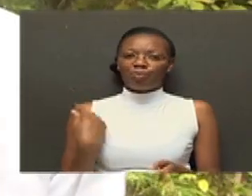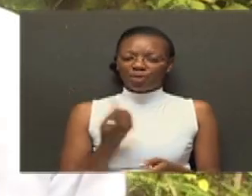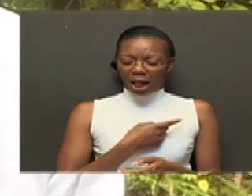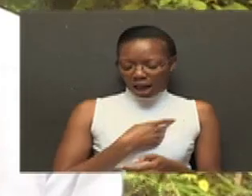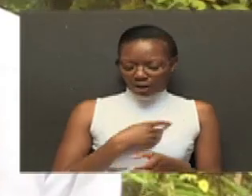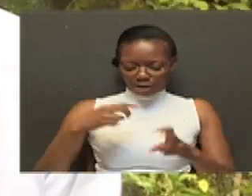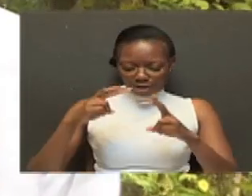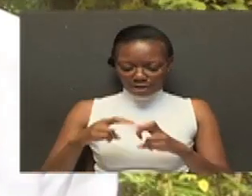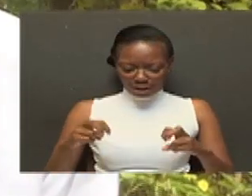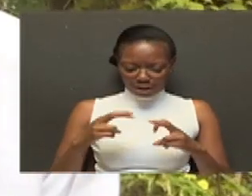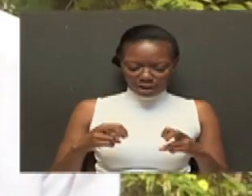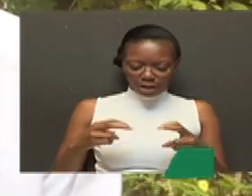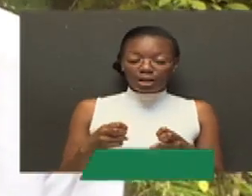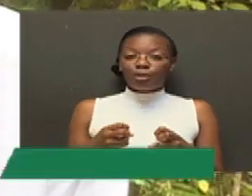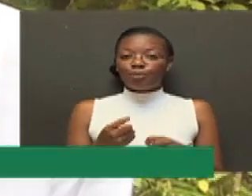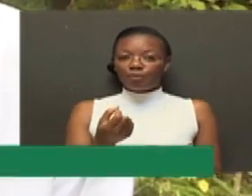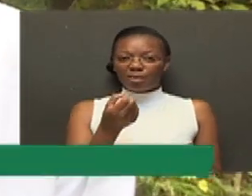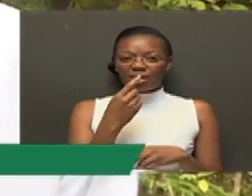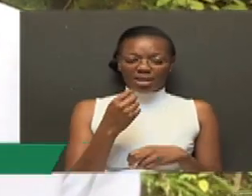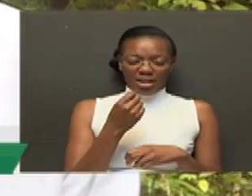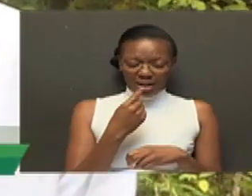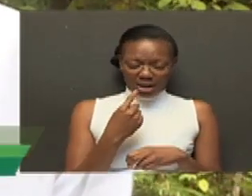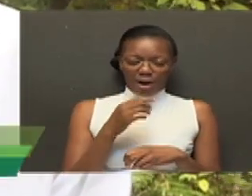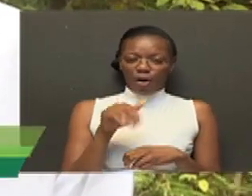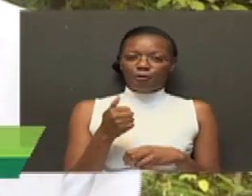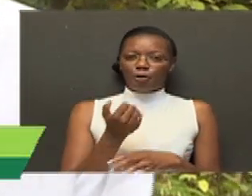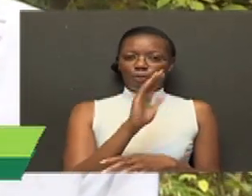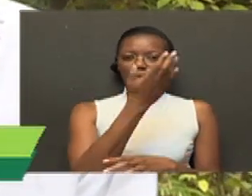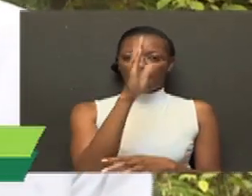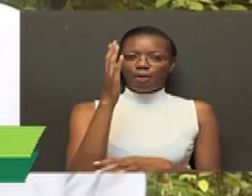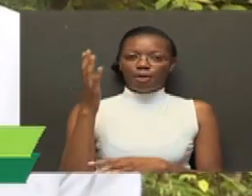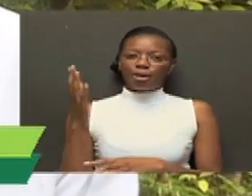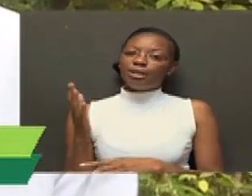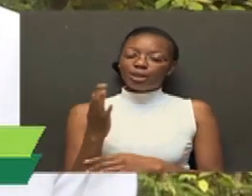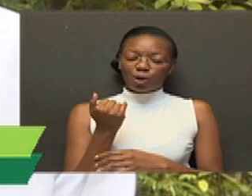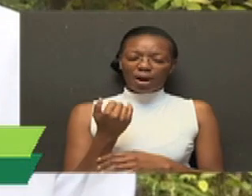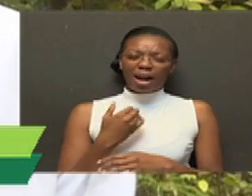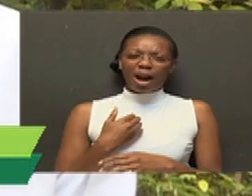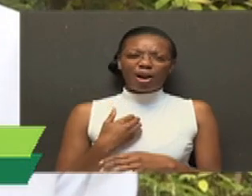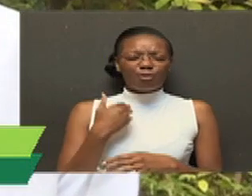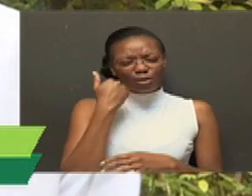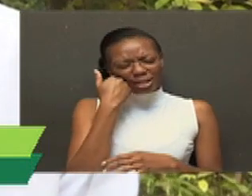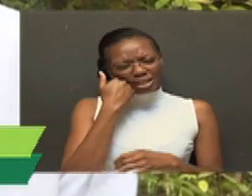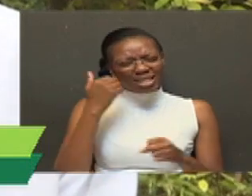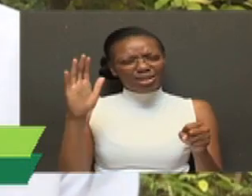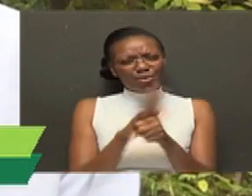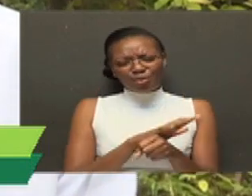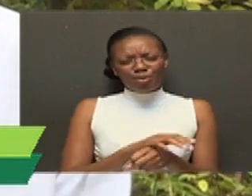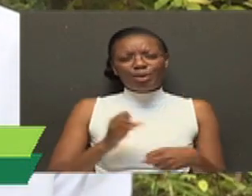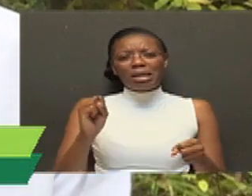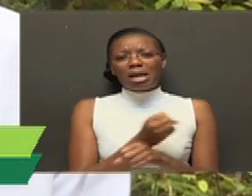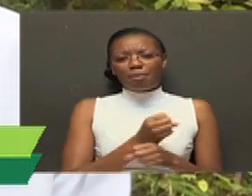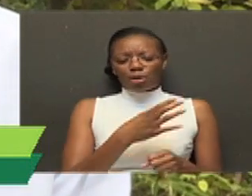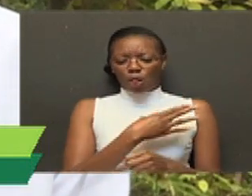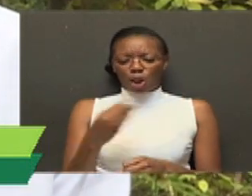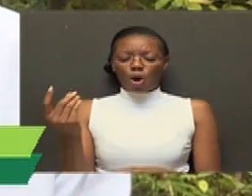ya madawa, utafiti kutoka kwa madawa, sababu tumeona kuna magonjwa mingi ambayo haitibwi na zile dawa